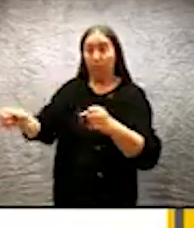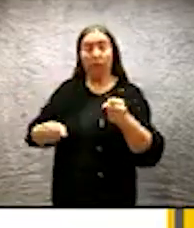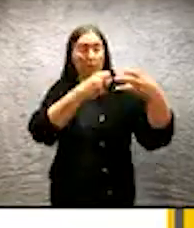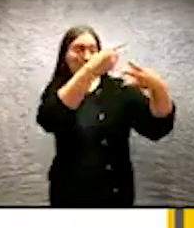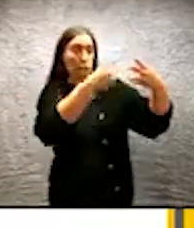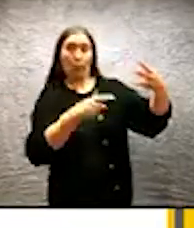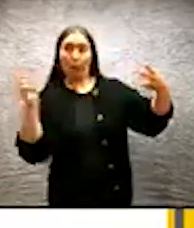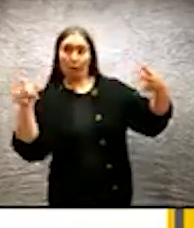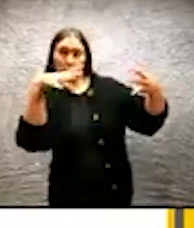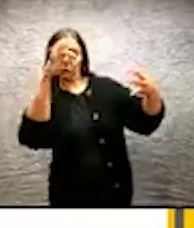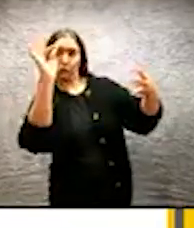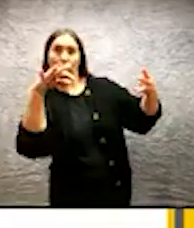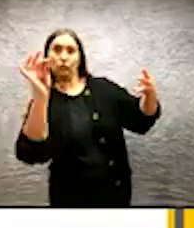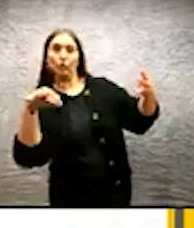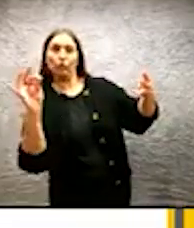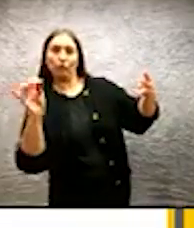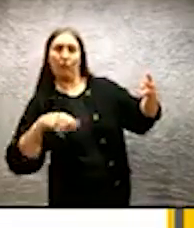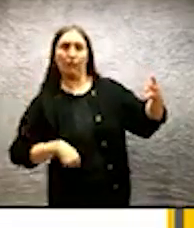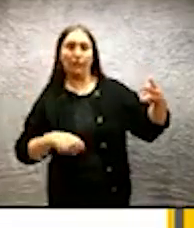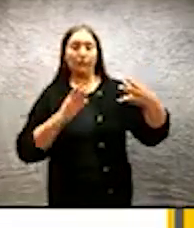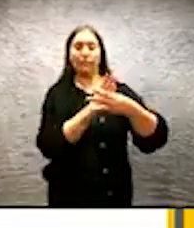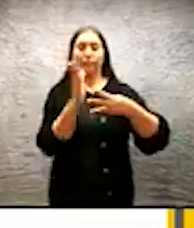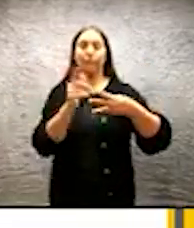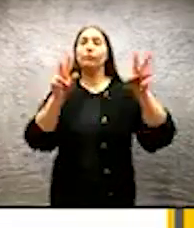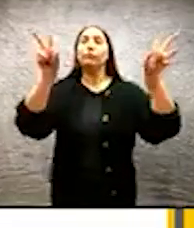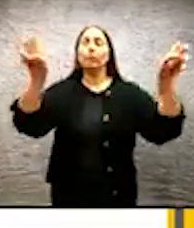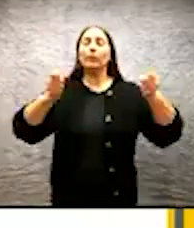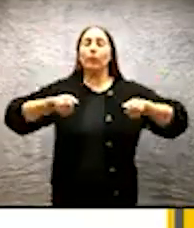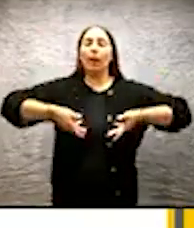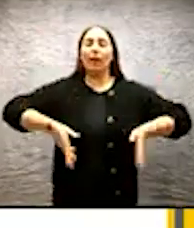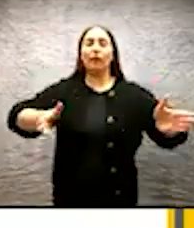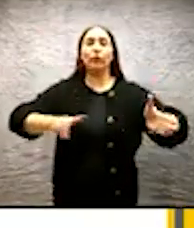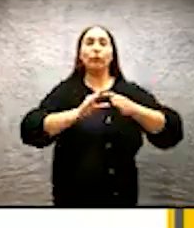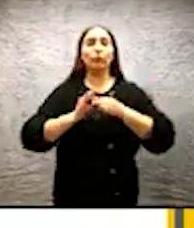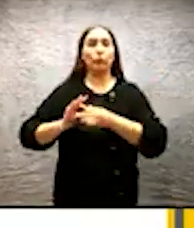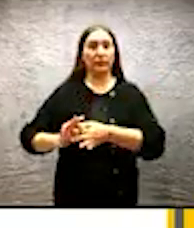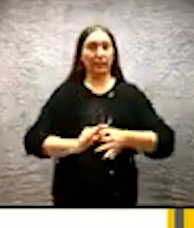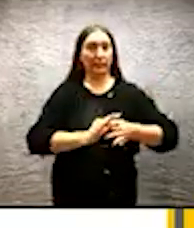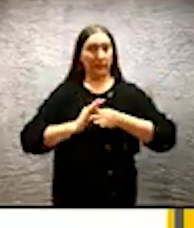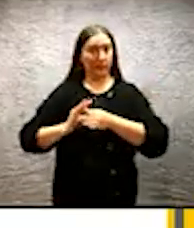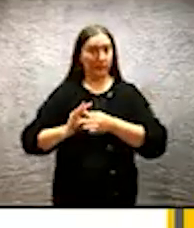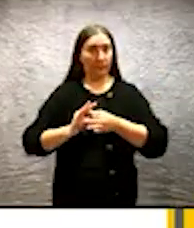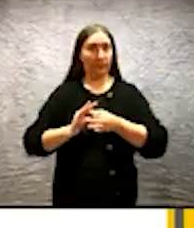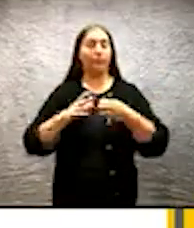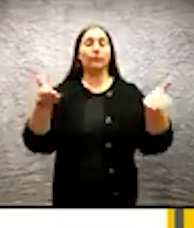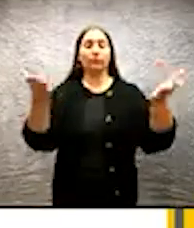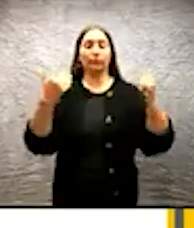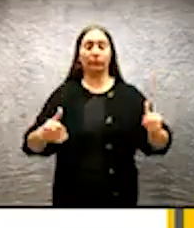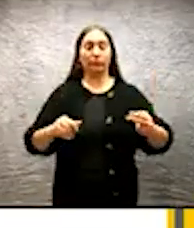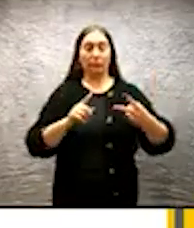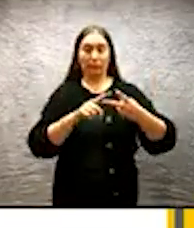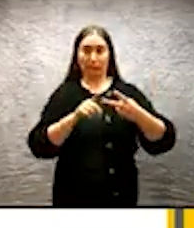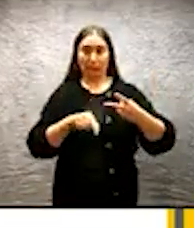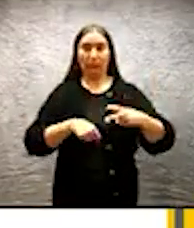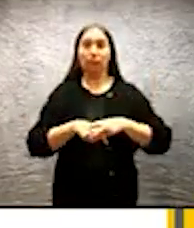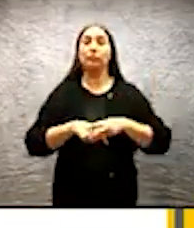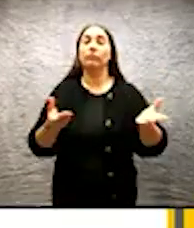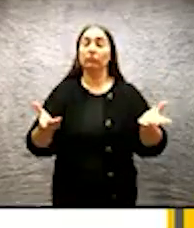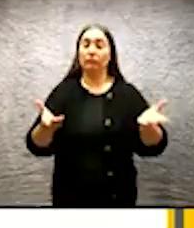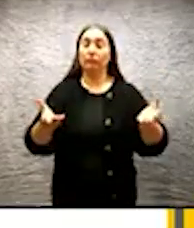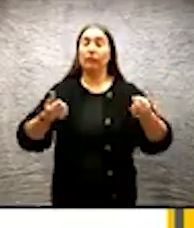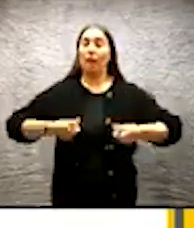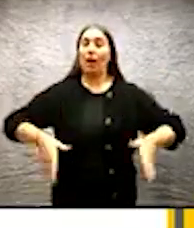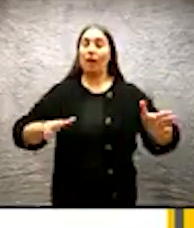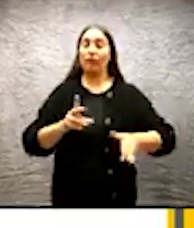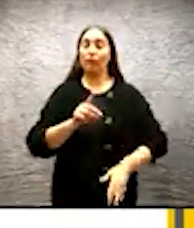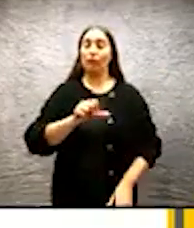propositions. La première proposition était Avenue des Solidarités, la deuxième proposition était Avenue Daniel Janssens et la